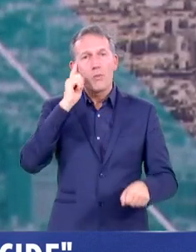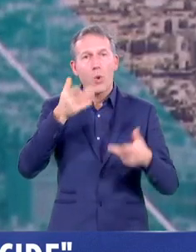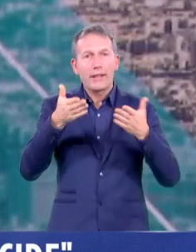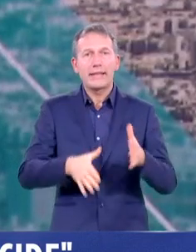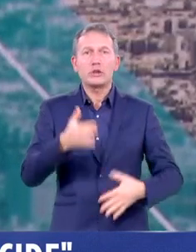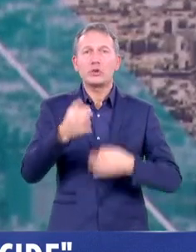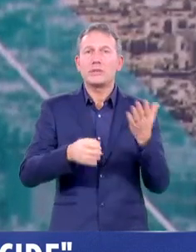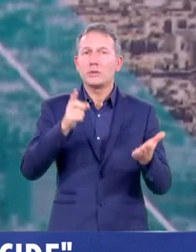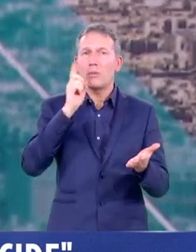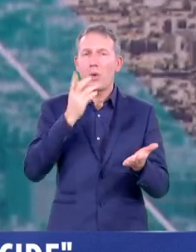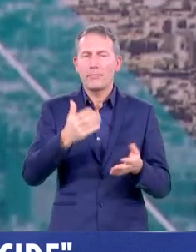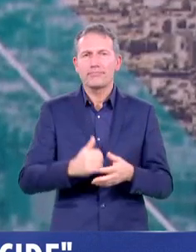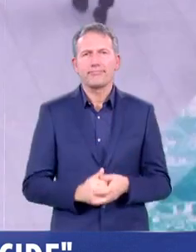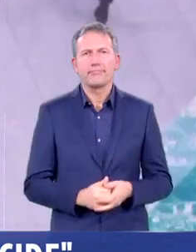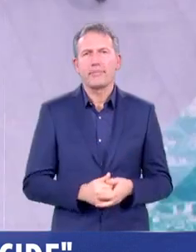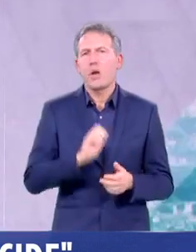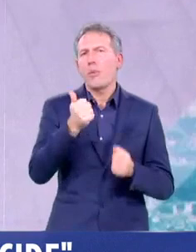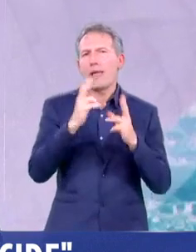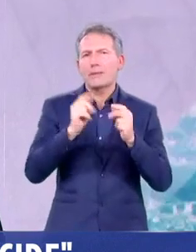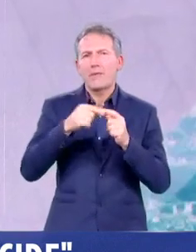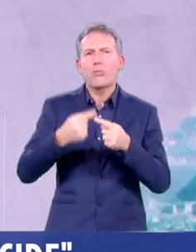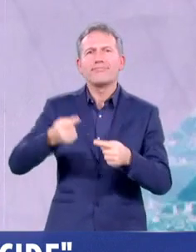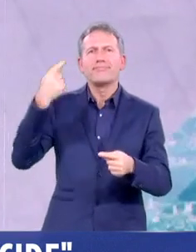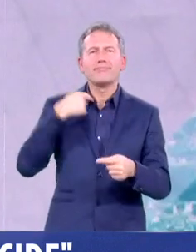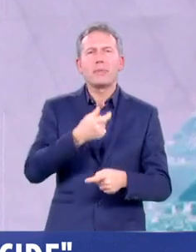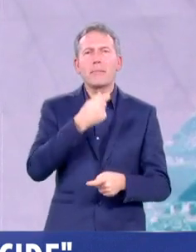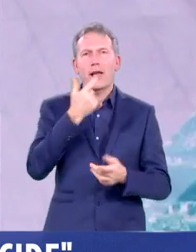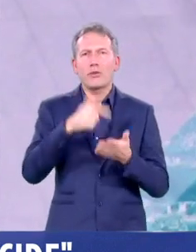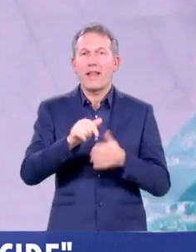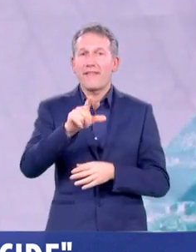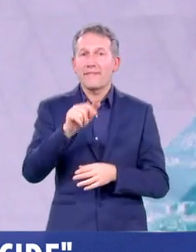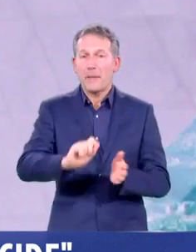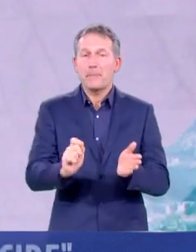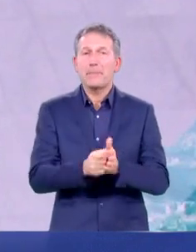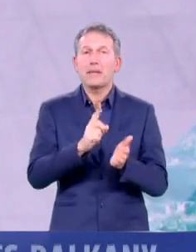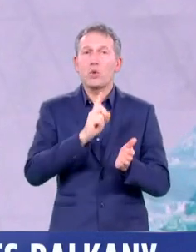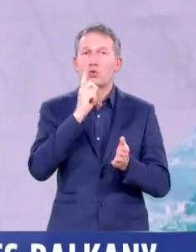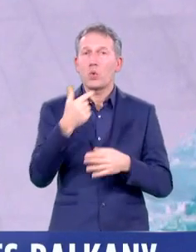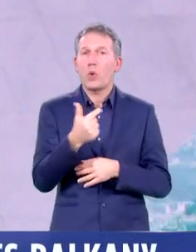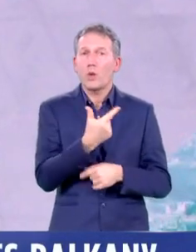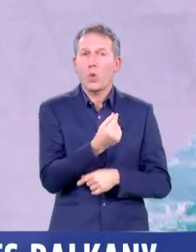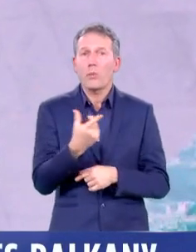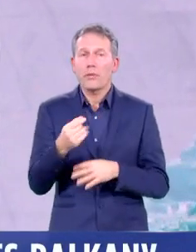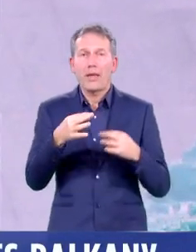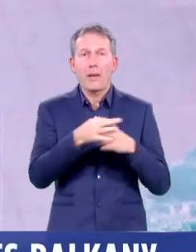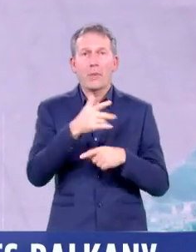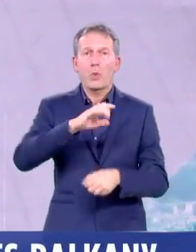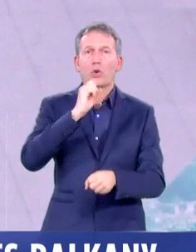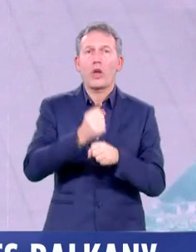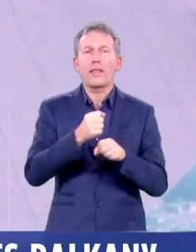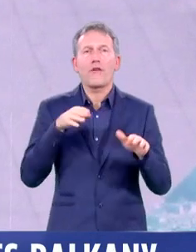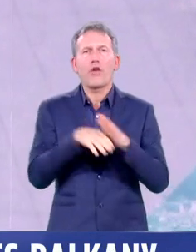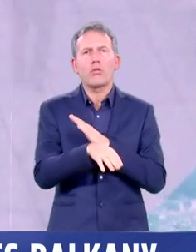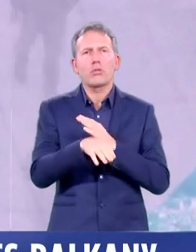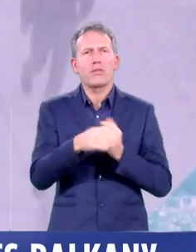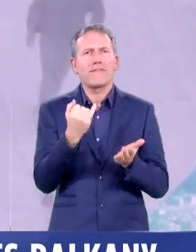justice, explique cette incarcération ? Comprendre, il faut remonter à mars 2020. C'est le jour où les époux Balkany sont condamnés pour fraude fiscale